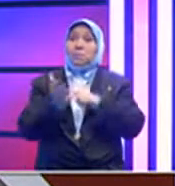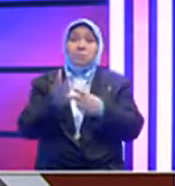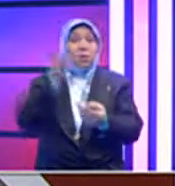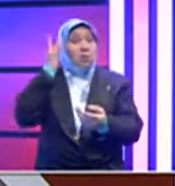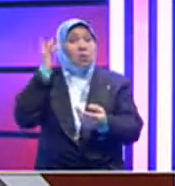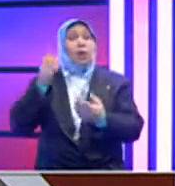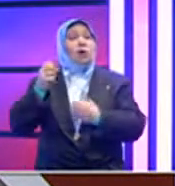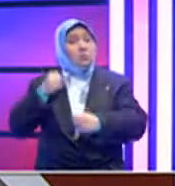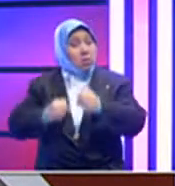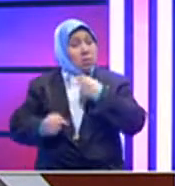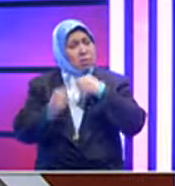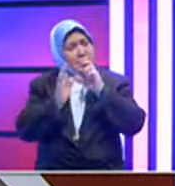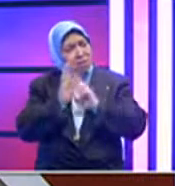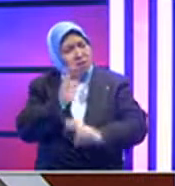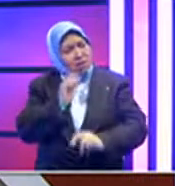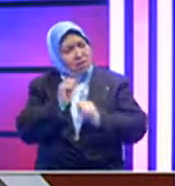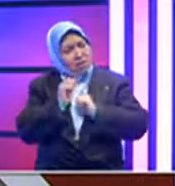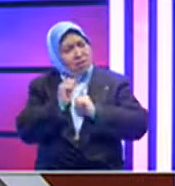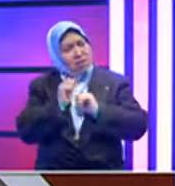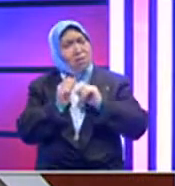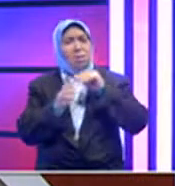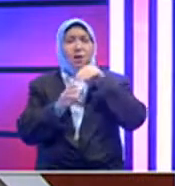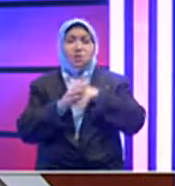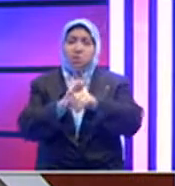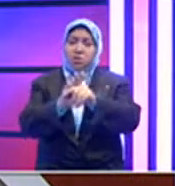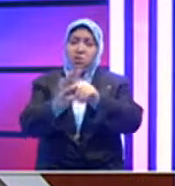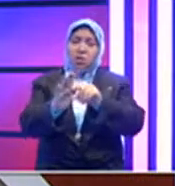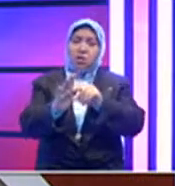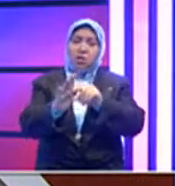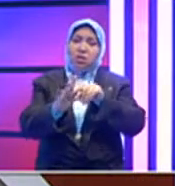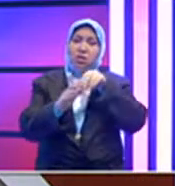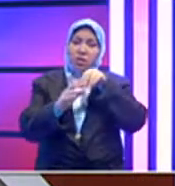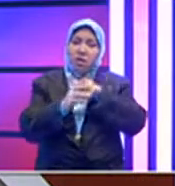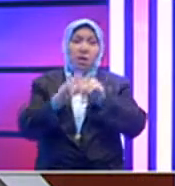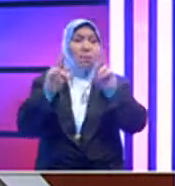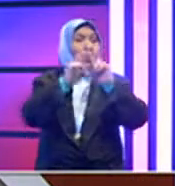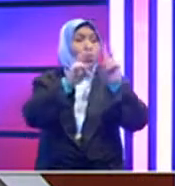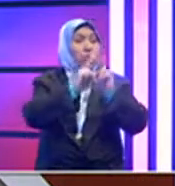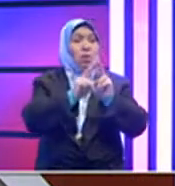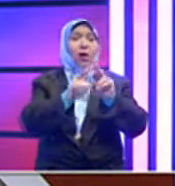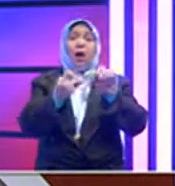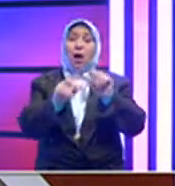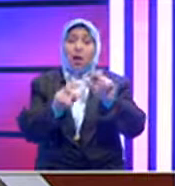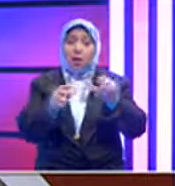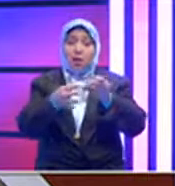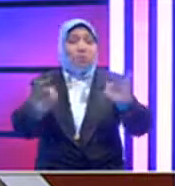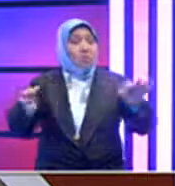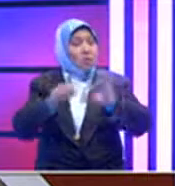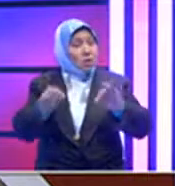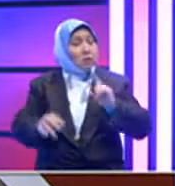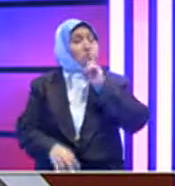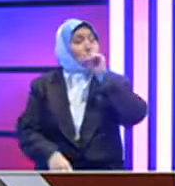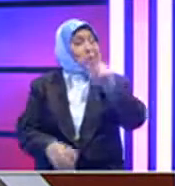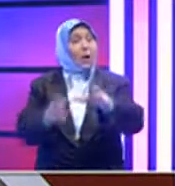sikap kita ilah dengan rendah diri ya Allah saya masuk ke surah ini ke dalam Kute Al qosos ini saya pasti akan